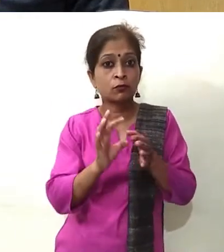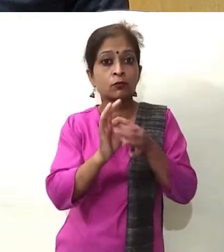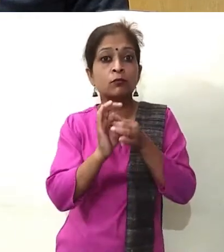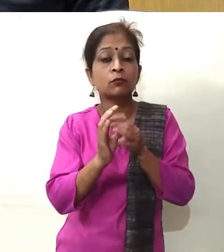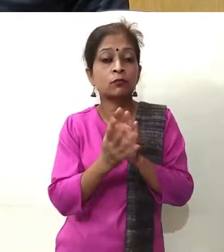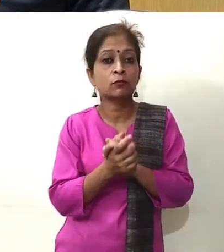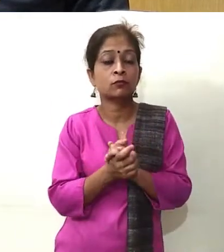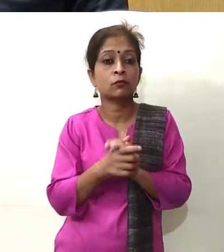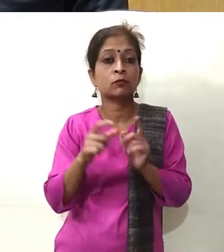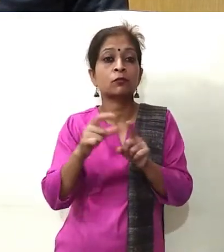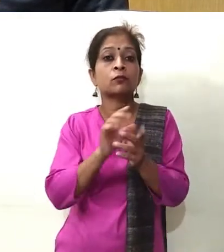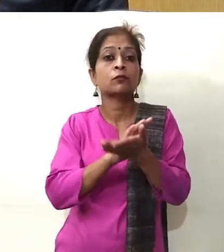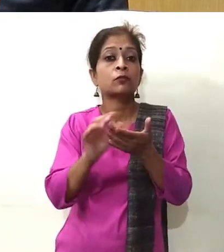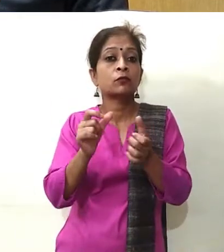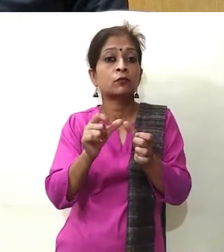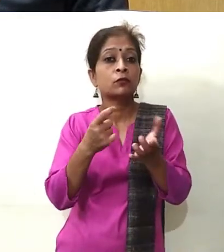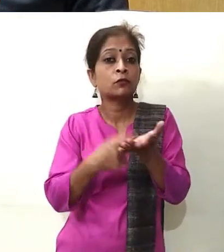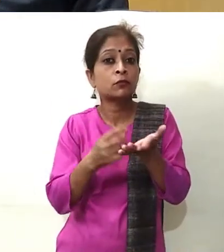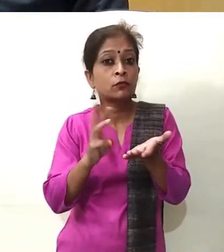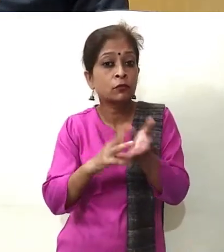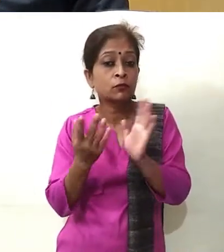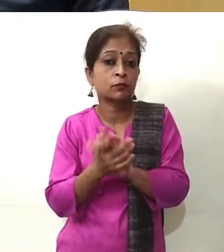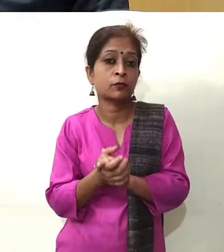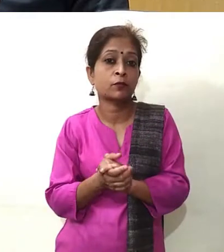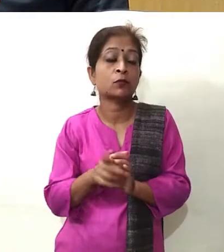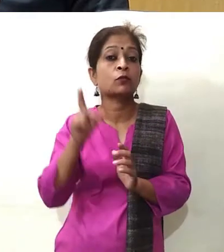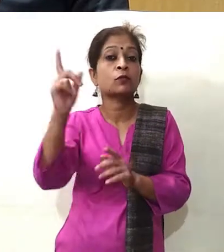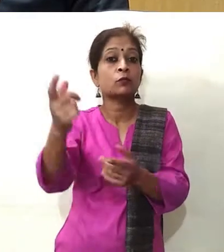उनके रथ में कितने घोड़े हैं? उनके रथ में है 7 घोड़े।